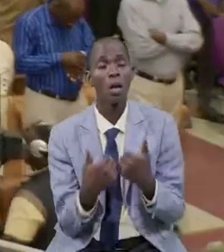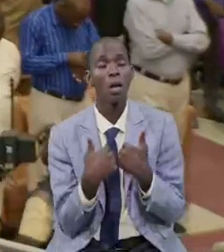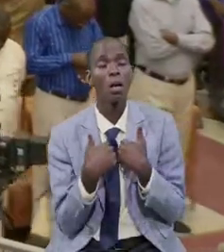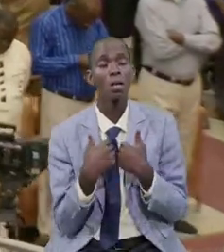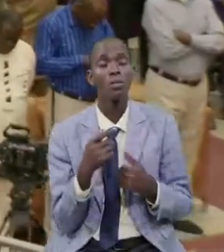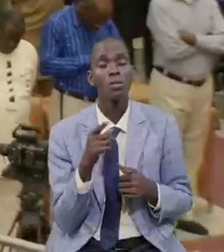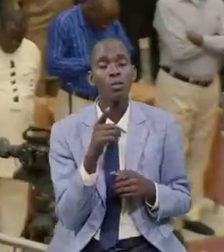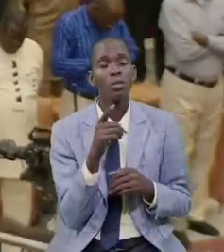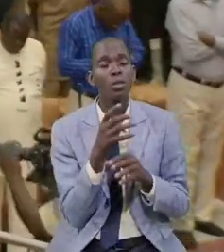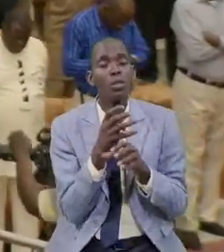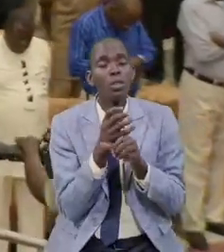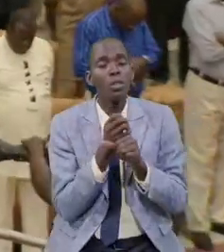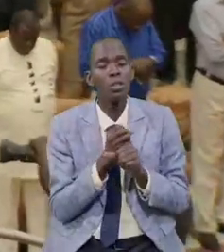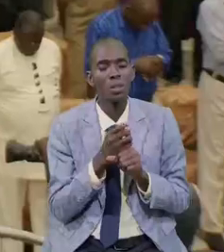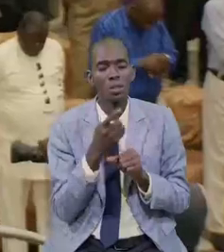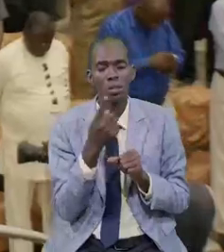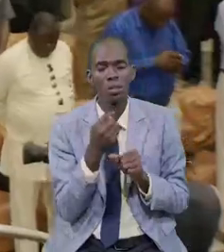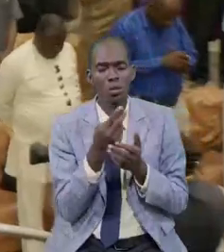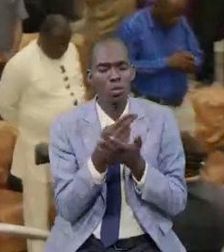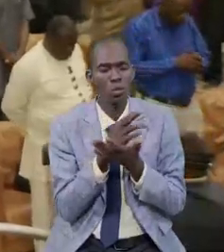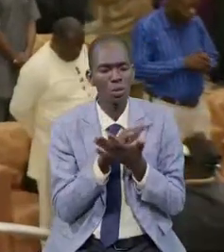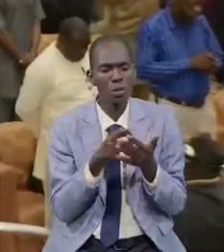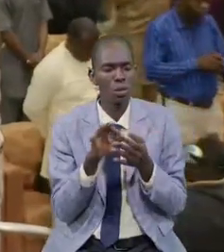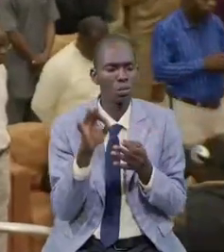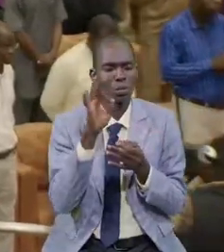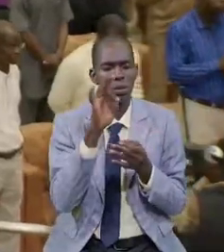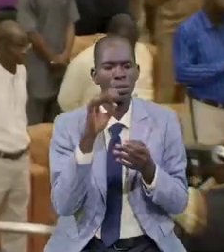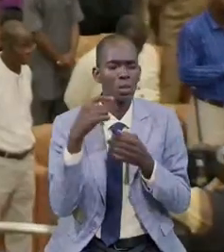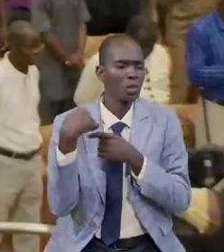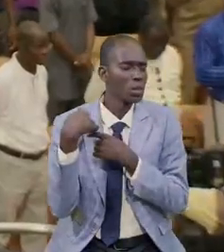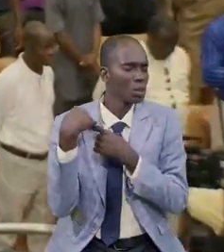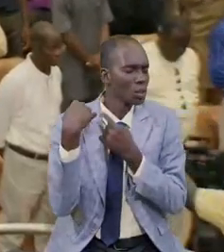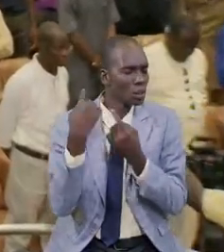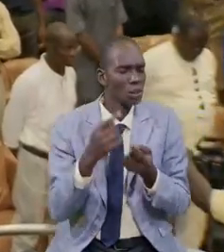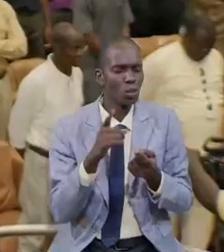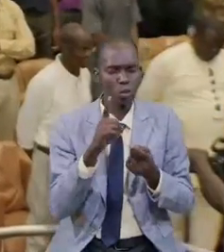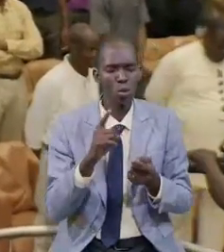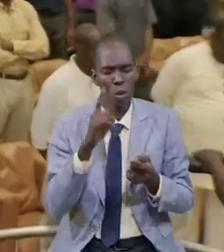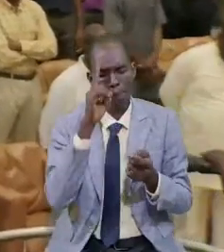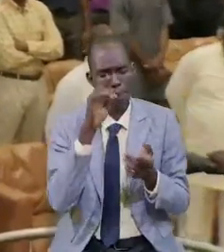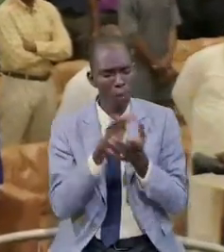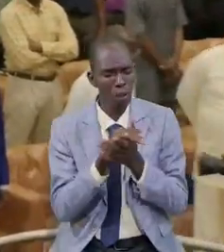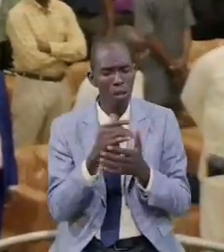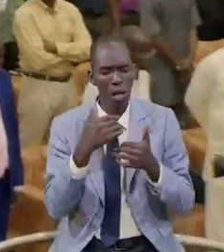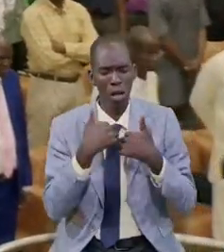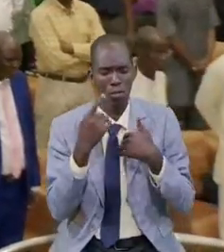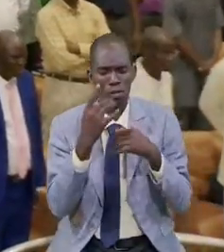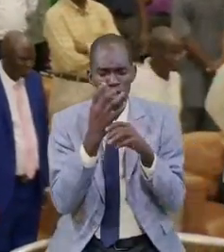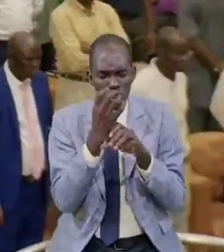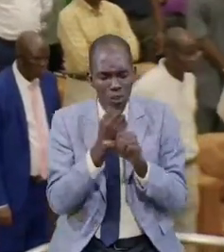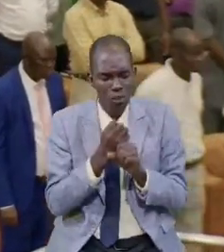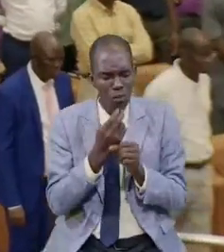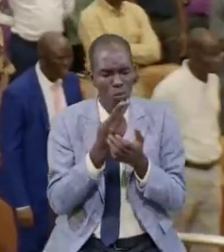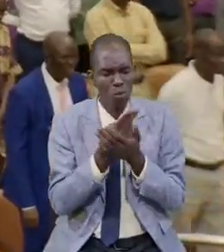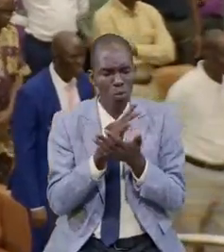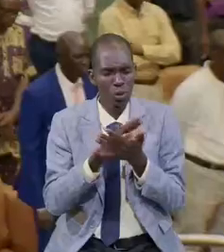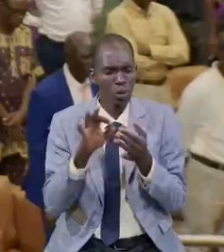Avez-vous reçu le Saint-Esprit? Depuis que vous avez cru, examinez-vous.